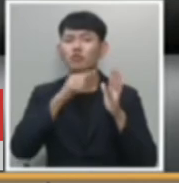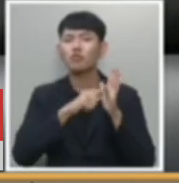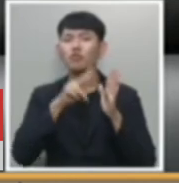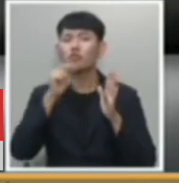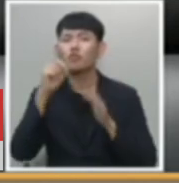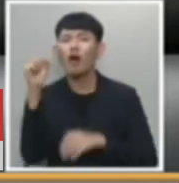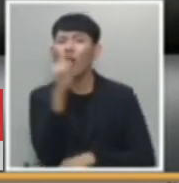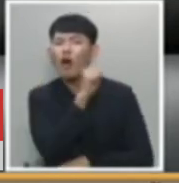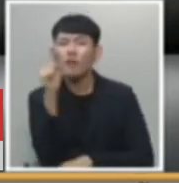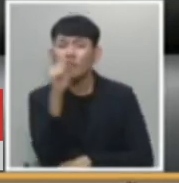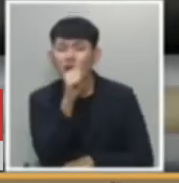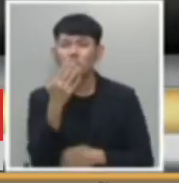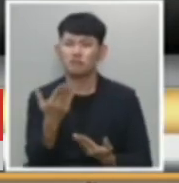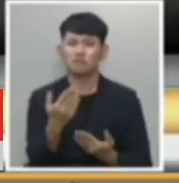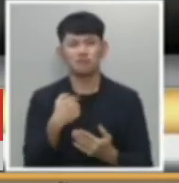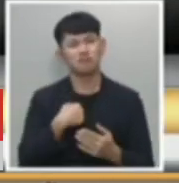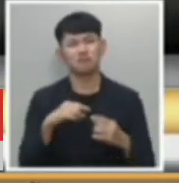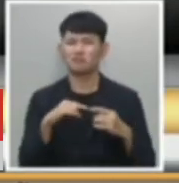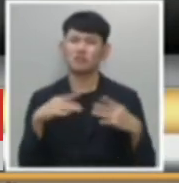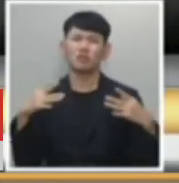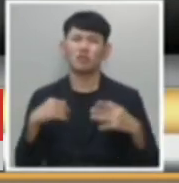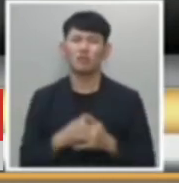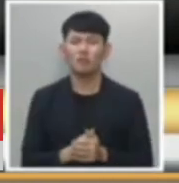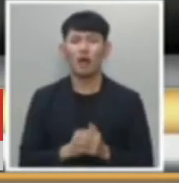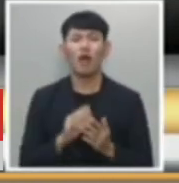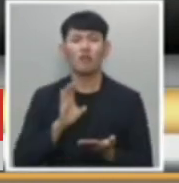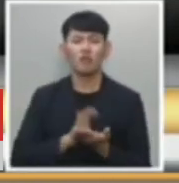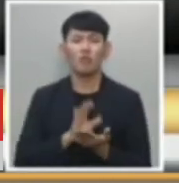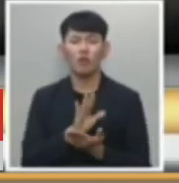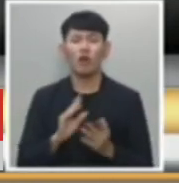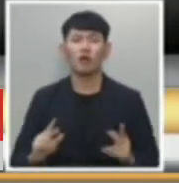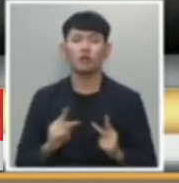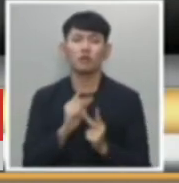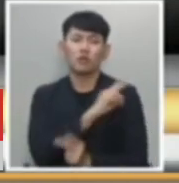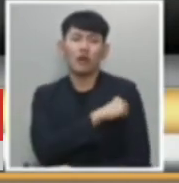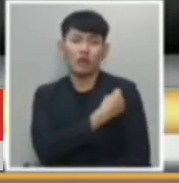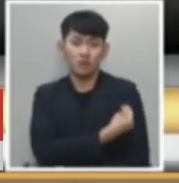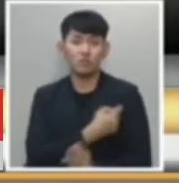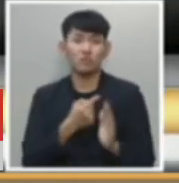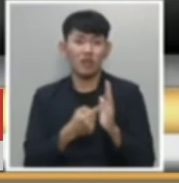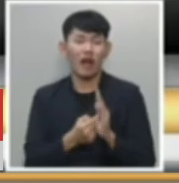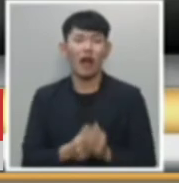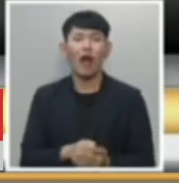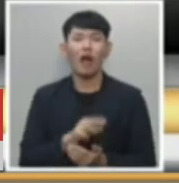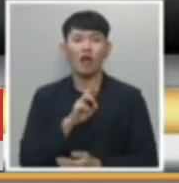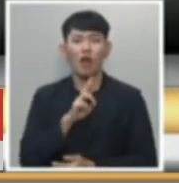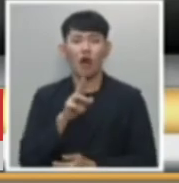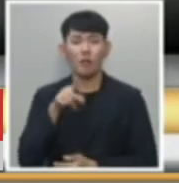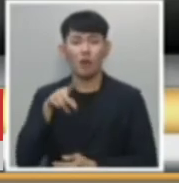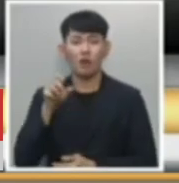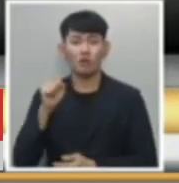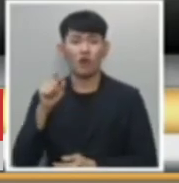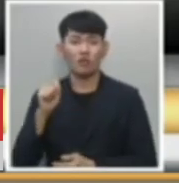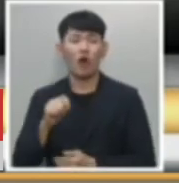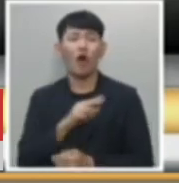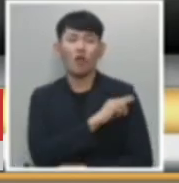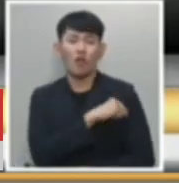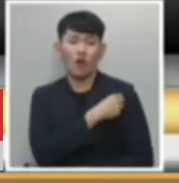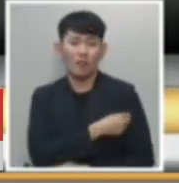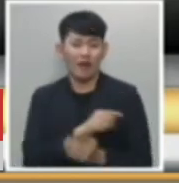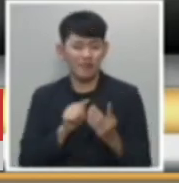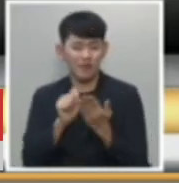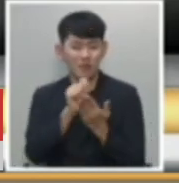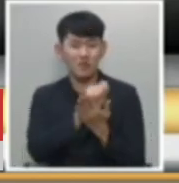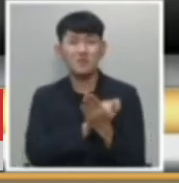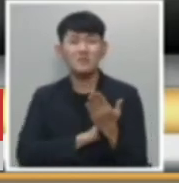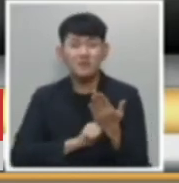าในงบของกระทรวงสาธารณสุขเนี่ยนะครับในอื่นๆก็เรื่องของรพสตนะครับขออนุญาตอีกนิดนึงนะครับเรื่องรพสตเนี่ยปัญหาหนึ่ง